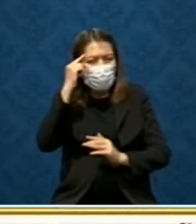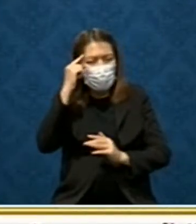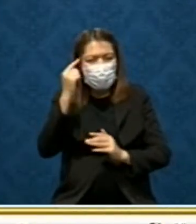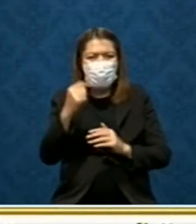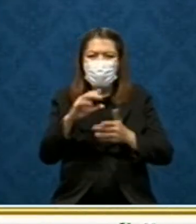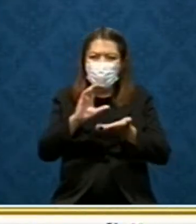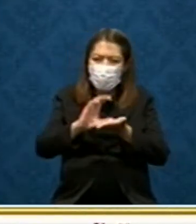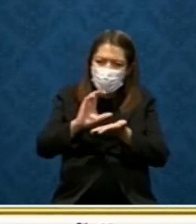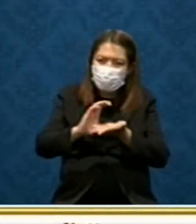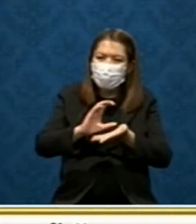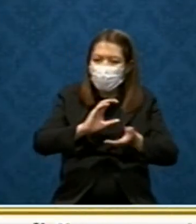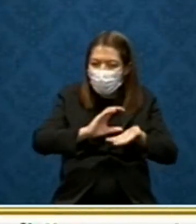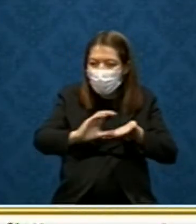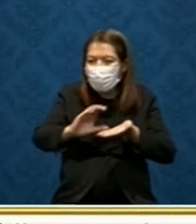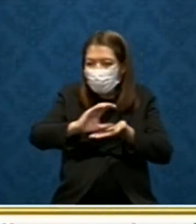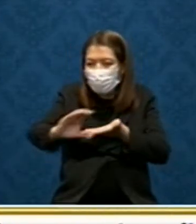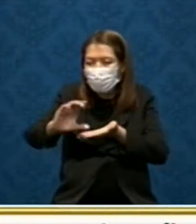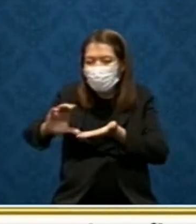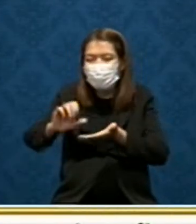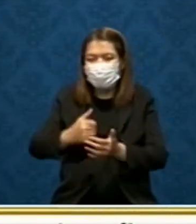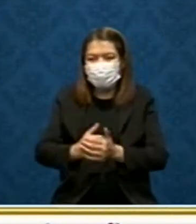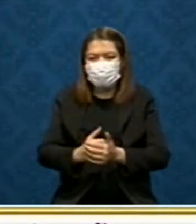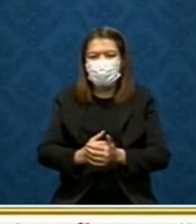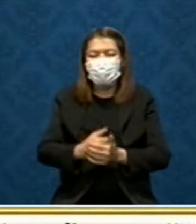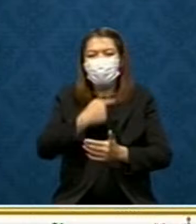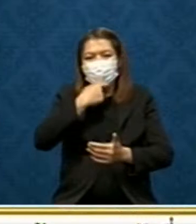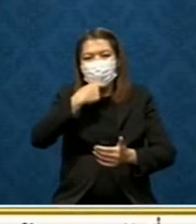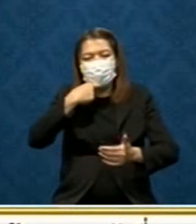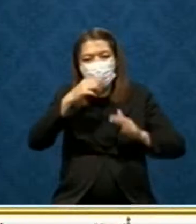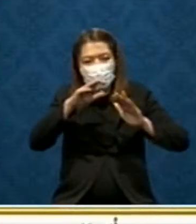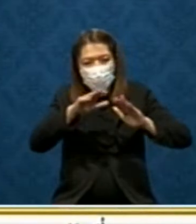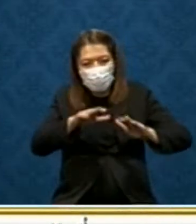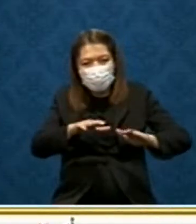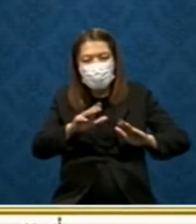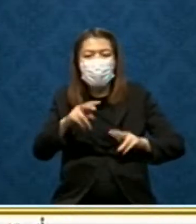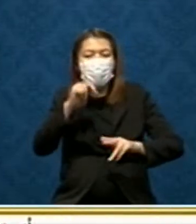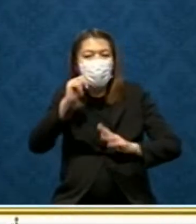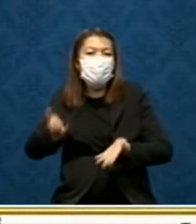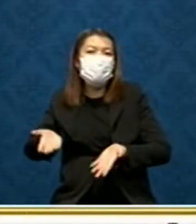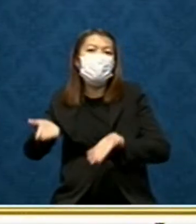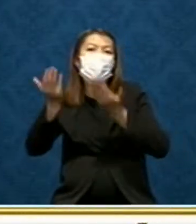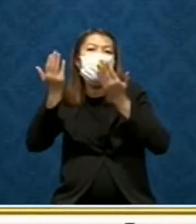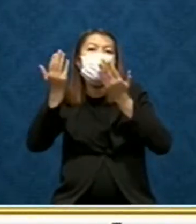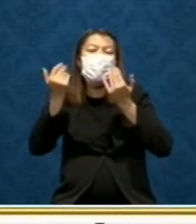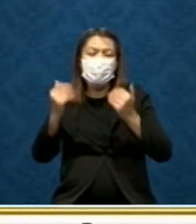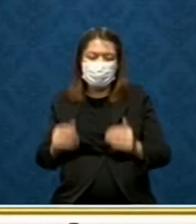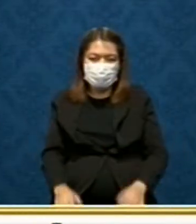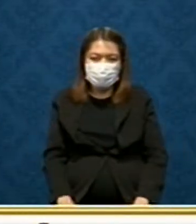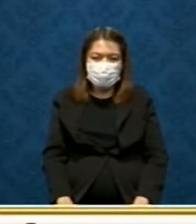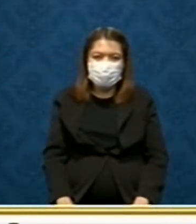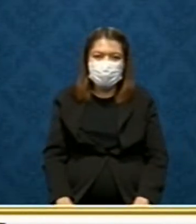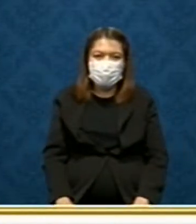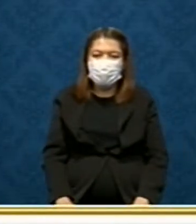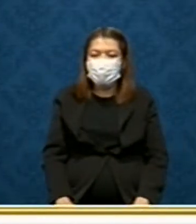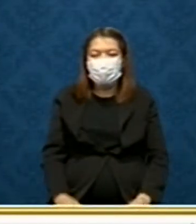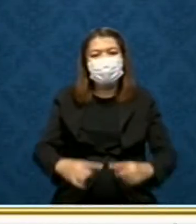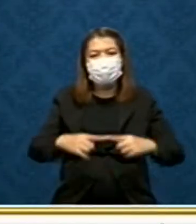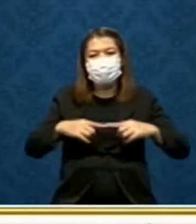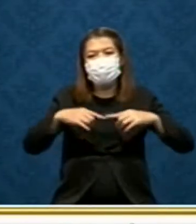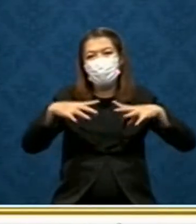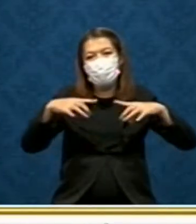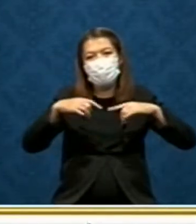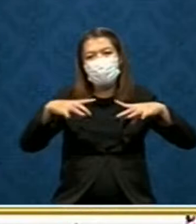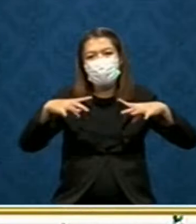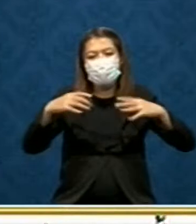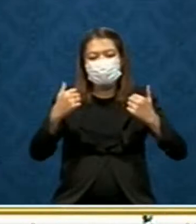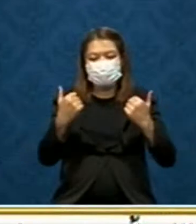งบประมาณมใหไดเรื่อย แลกมน่าจะลดลง ท่วมน่าจะเบาแต่วันนี้ตรกข้าม ถ้าเป็แบบนี้